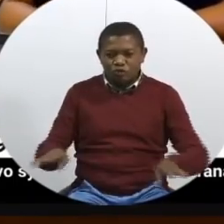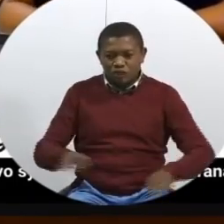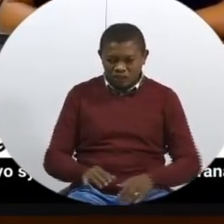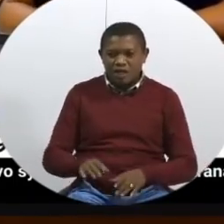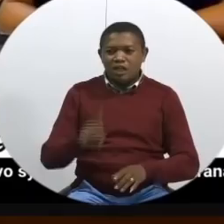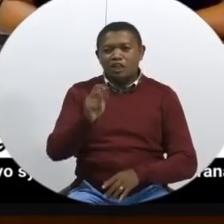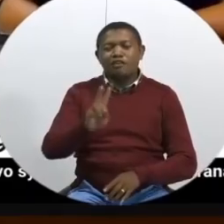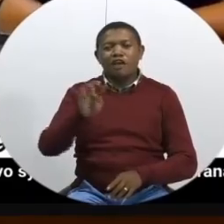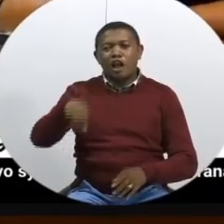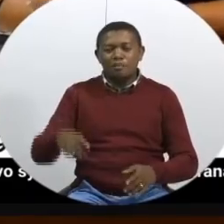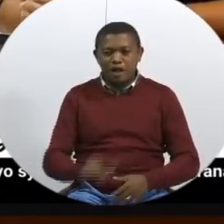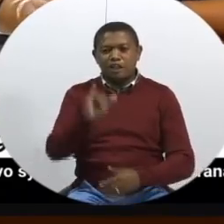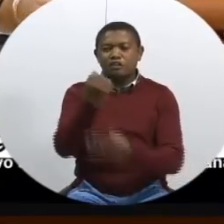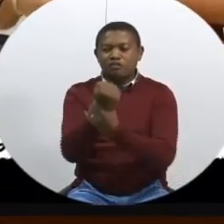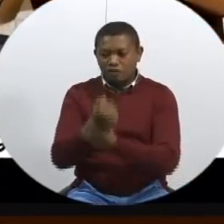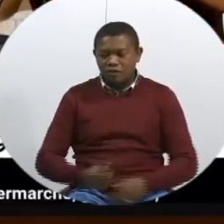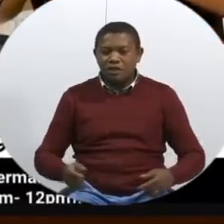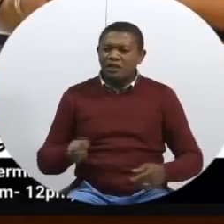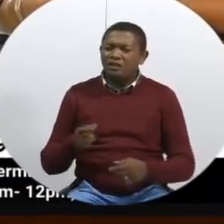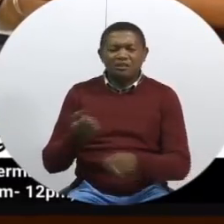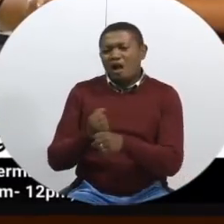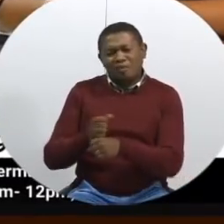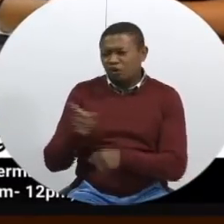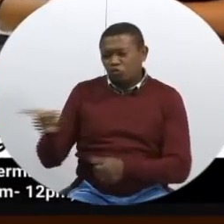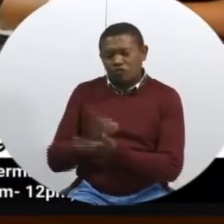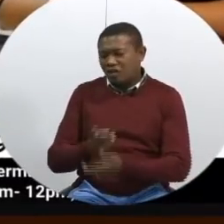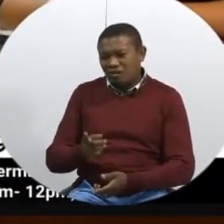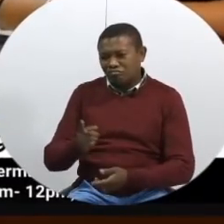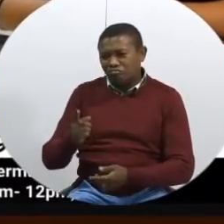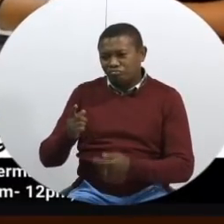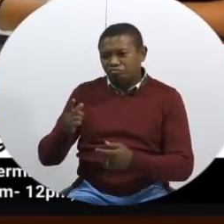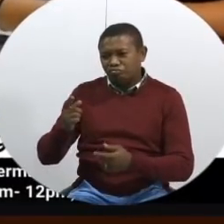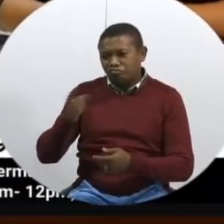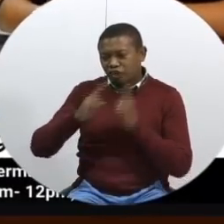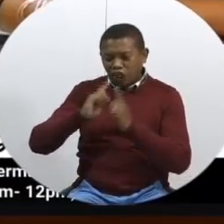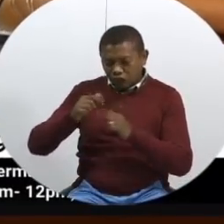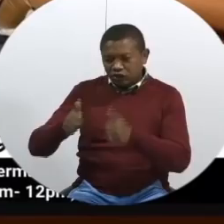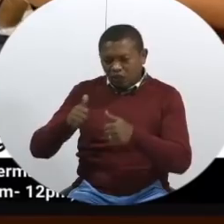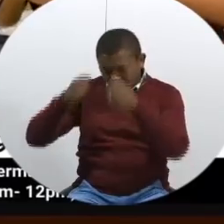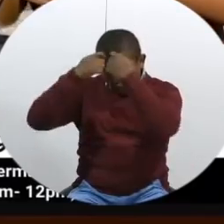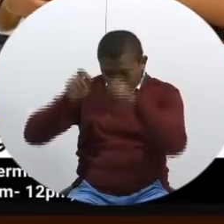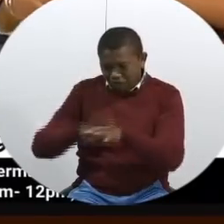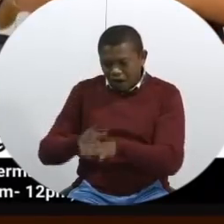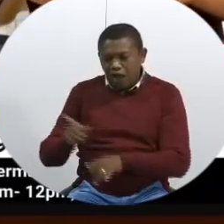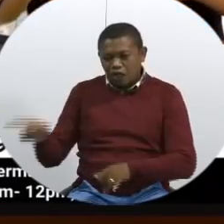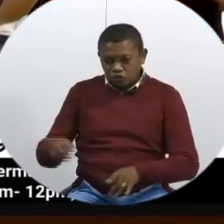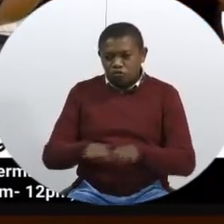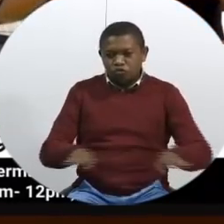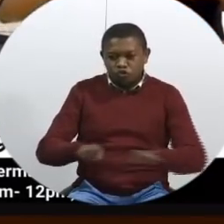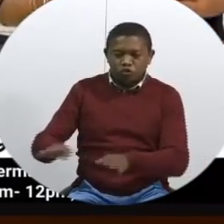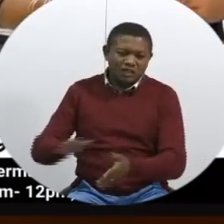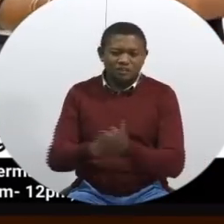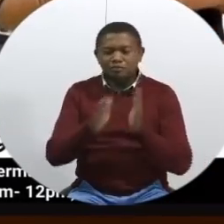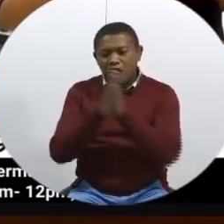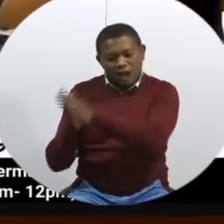ety Vato ity, mino fa efa nisy fandiniana Andry Matofilo a mikasika ireo sehatra